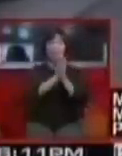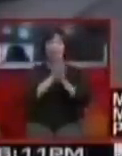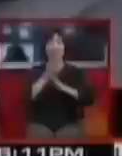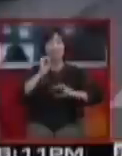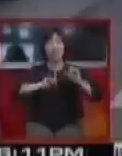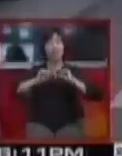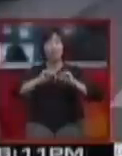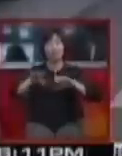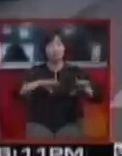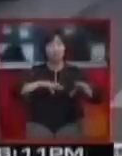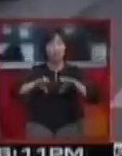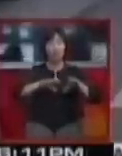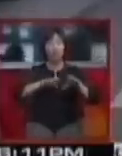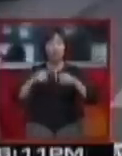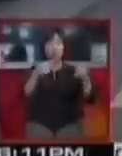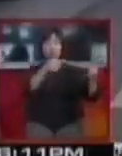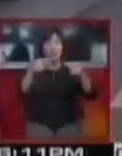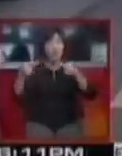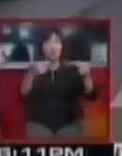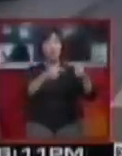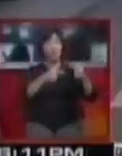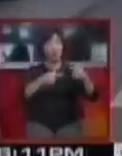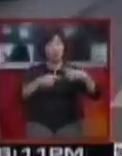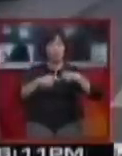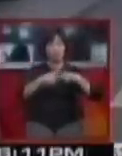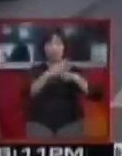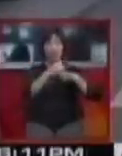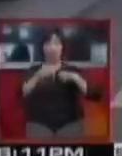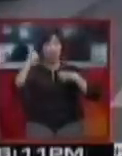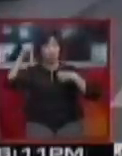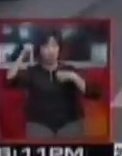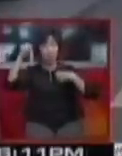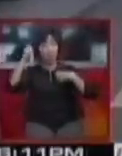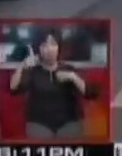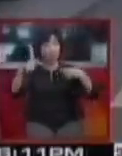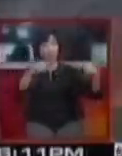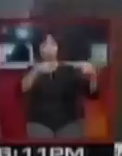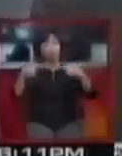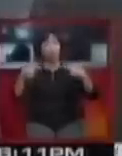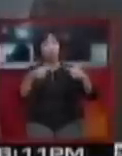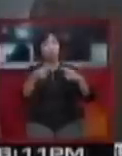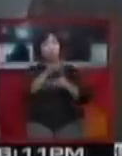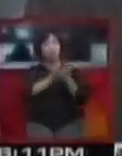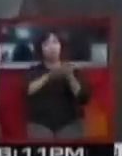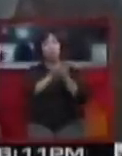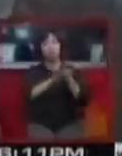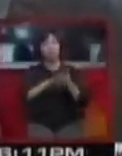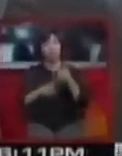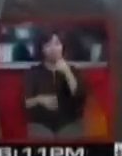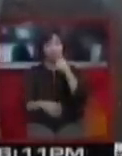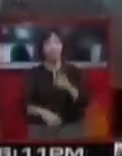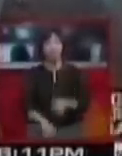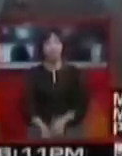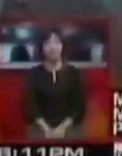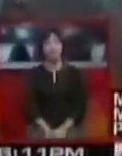na eksena sa pagitan ng mga pulis at mga ralistang nagsagawa naman ng kanilang kontrasona.